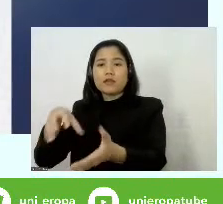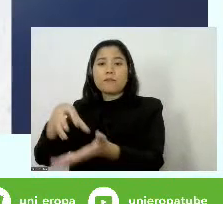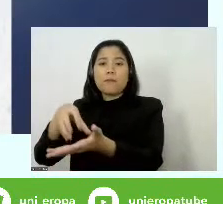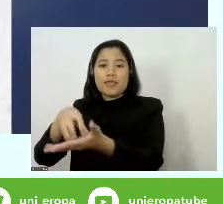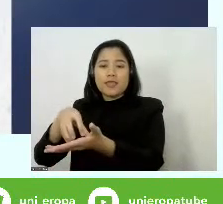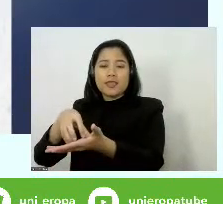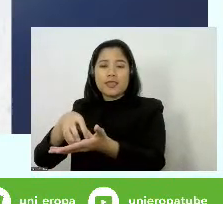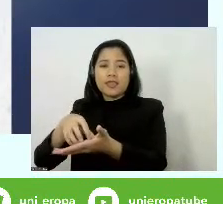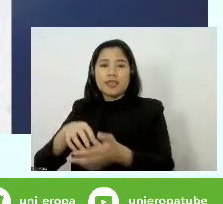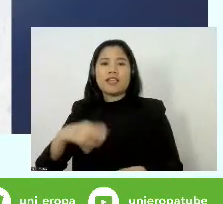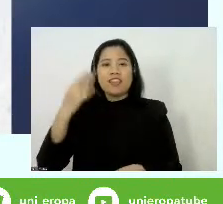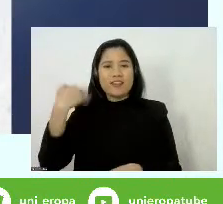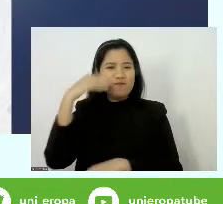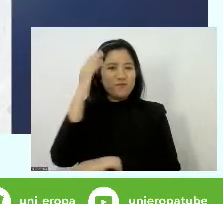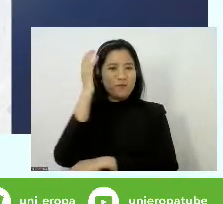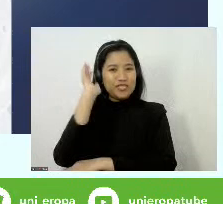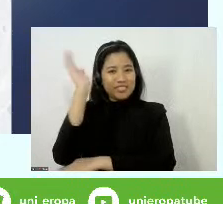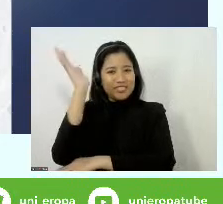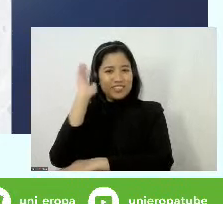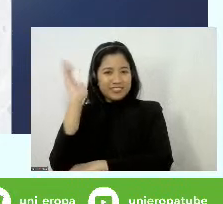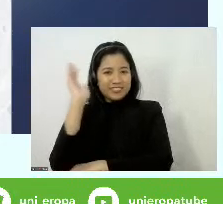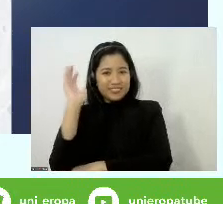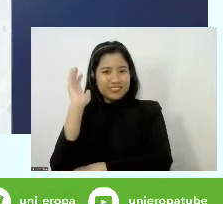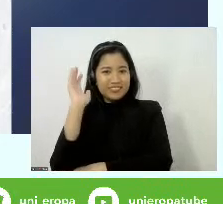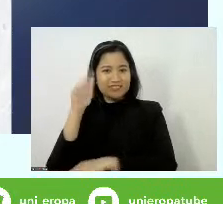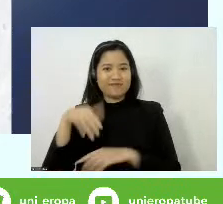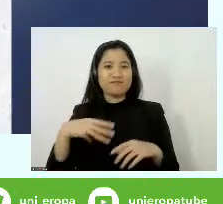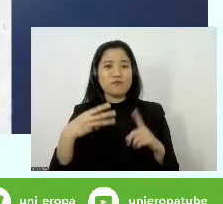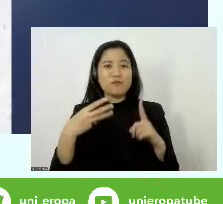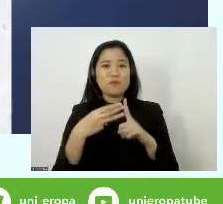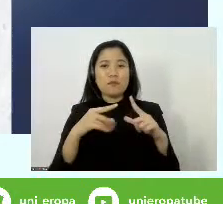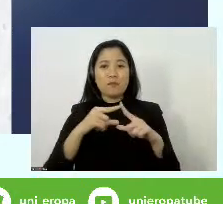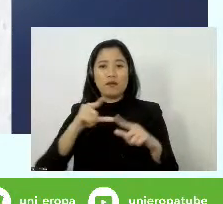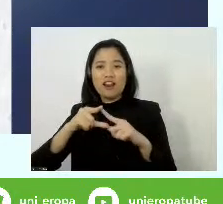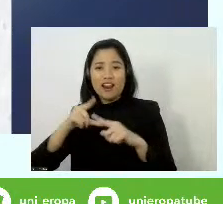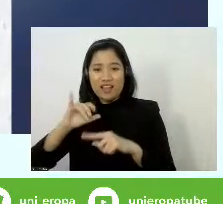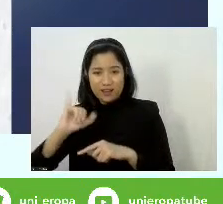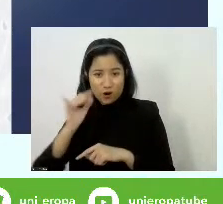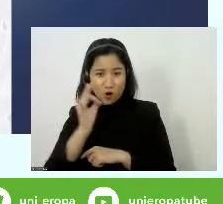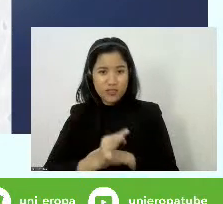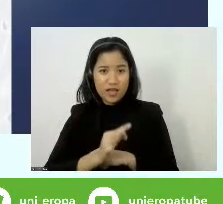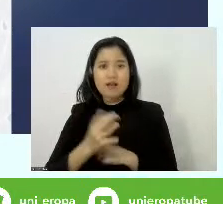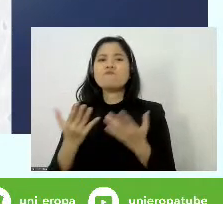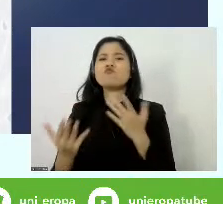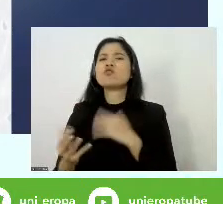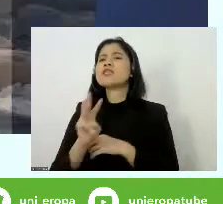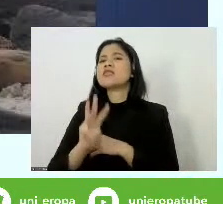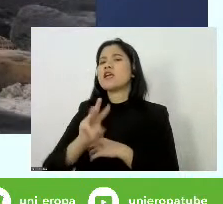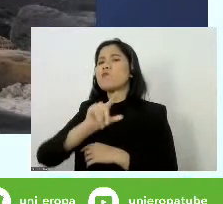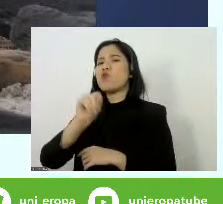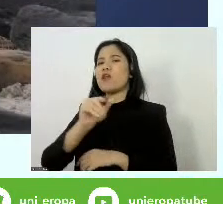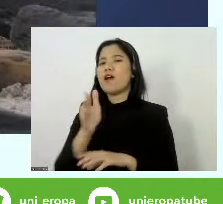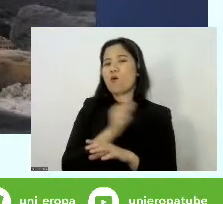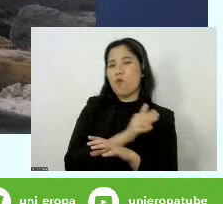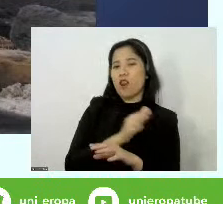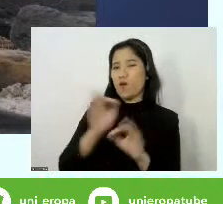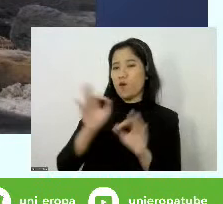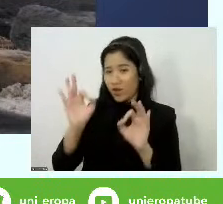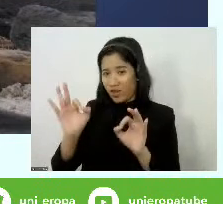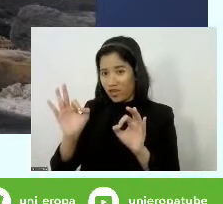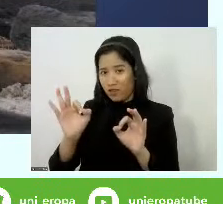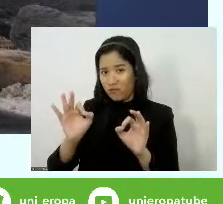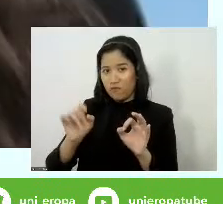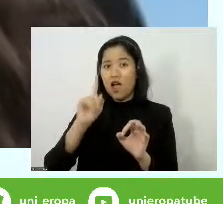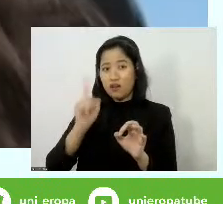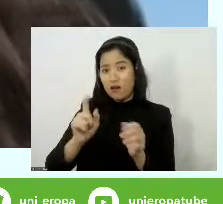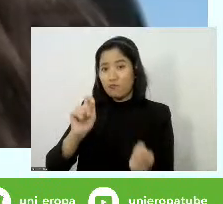balaikota gitu di auditorium nya mungkin untuk tiga bulan awal Oke aku terjadi perubahan pada